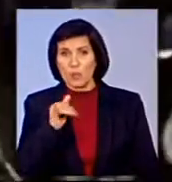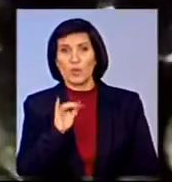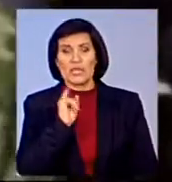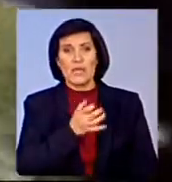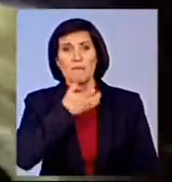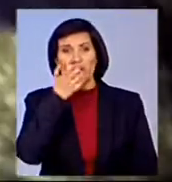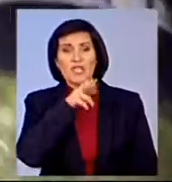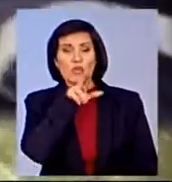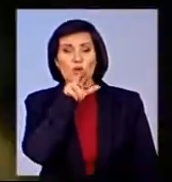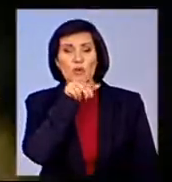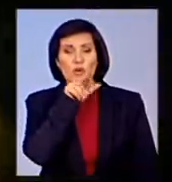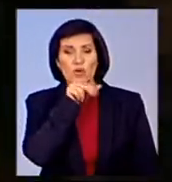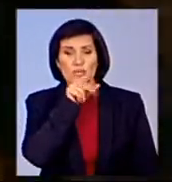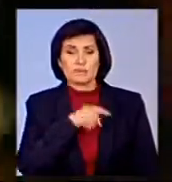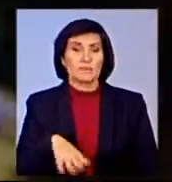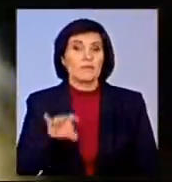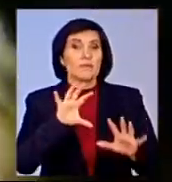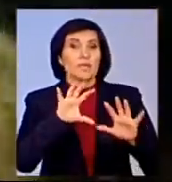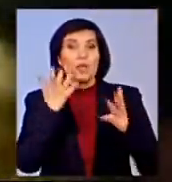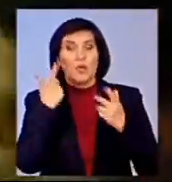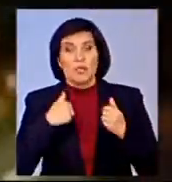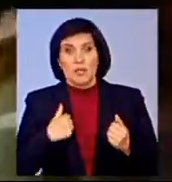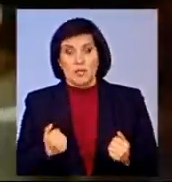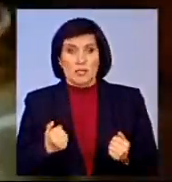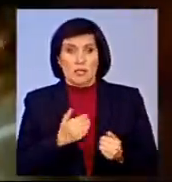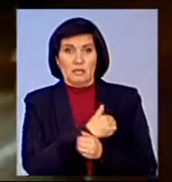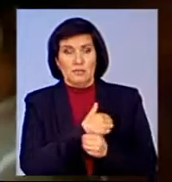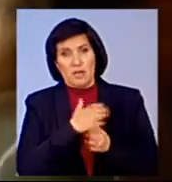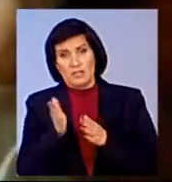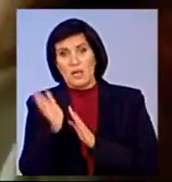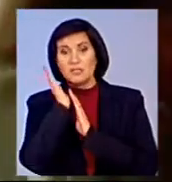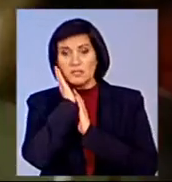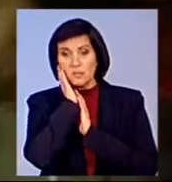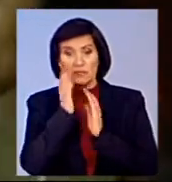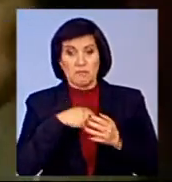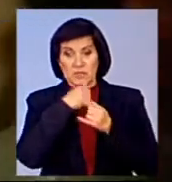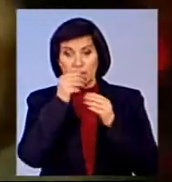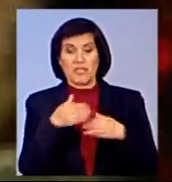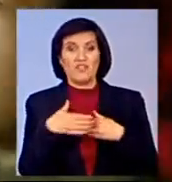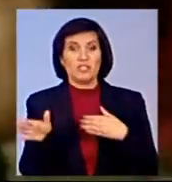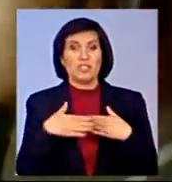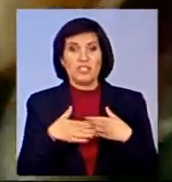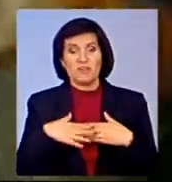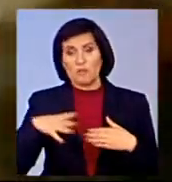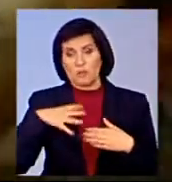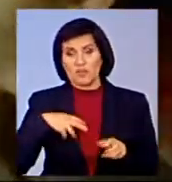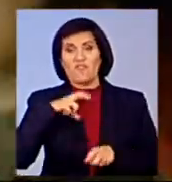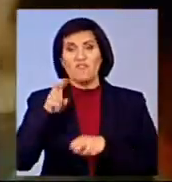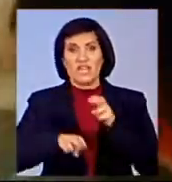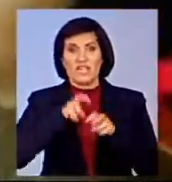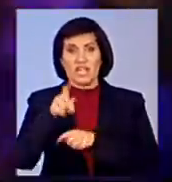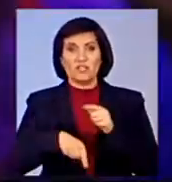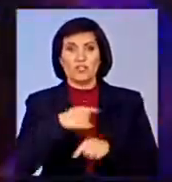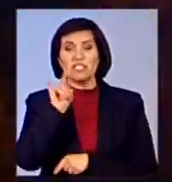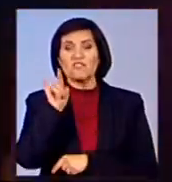Південної Кореї. Усе сталося, коли ми зібралися лягати спати. Ми не могли відчинити двері, тож довелося вилазити через